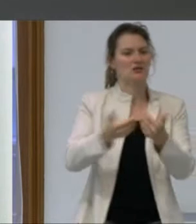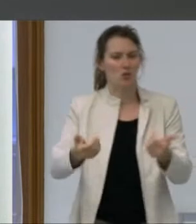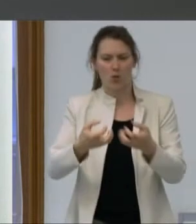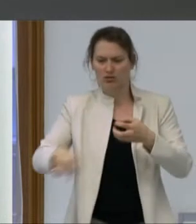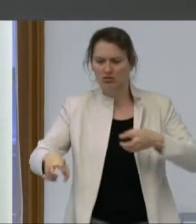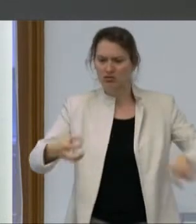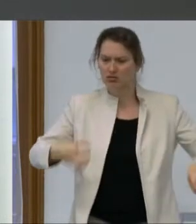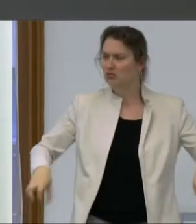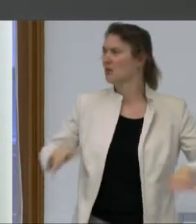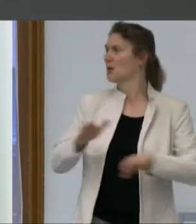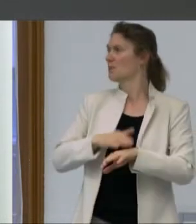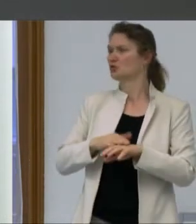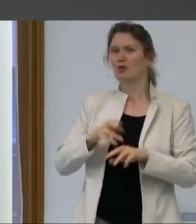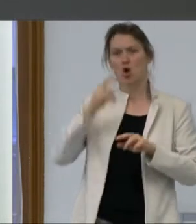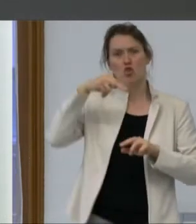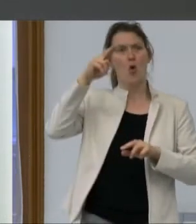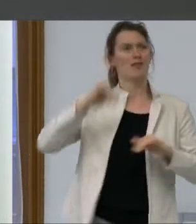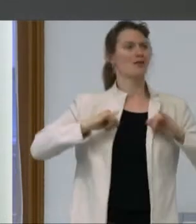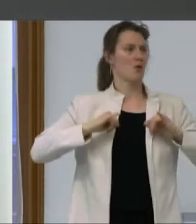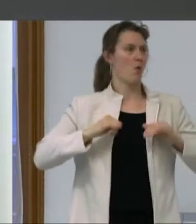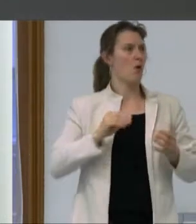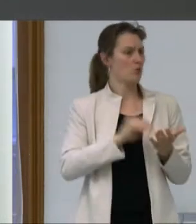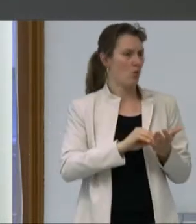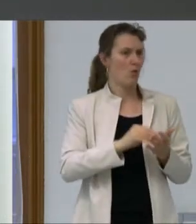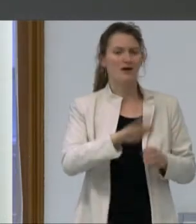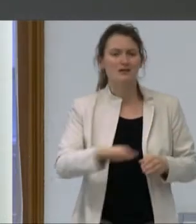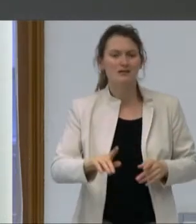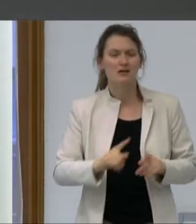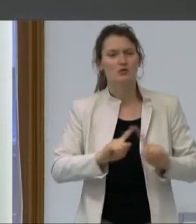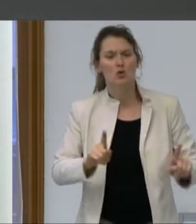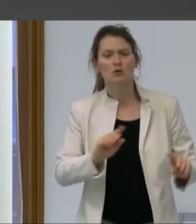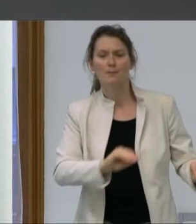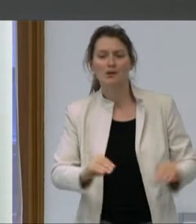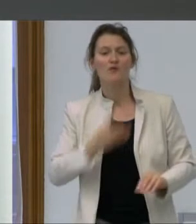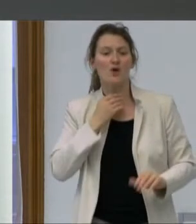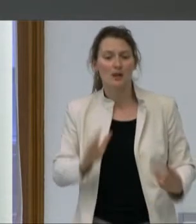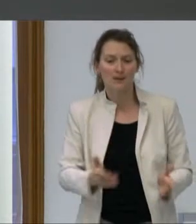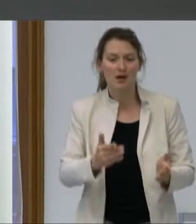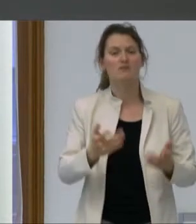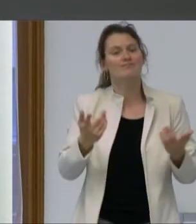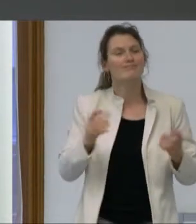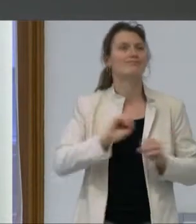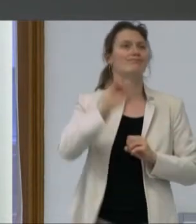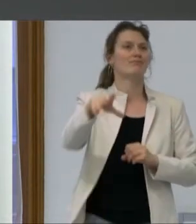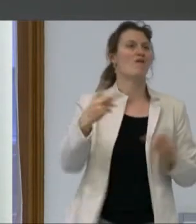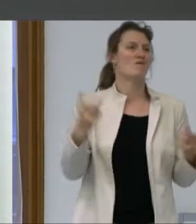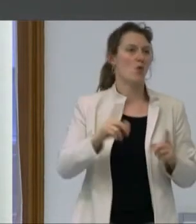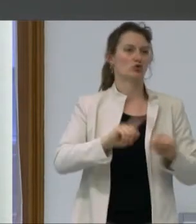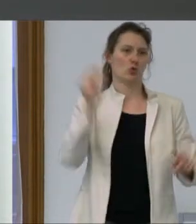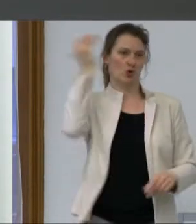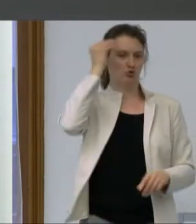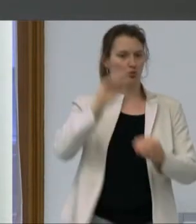eben zum Beispiel in Nordtirol noch üblich ist, wo der Großteil der Kinder mit sonderpädagogischem Förderbedarf noch in Sonderschulen unterrichtet